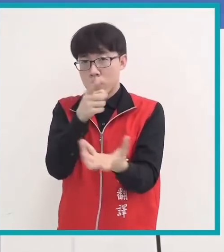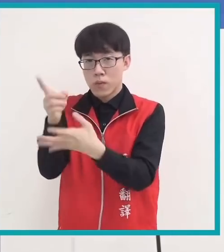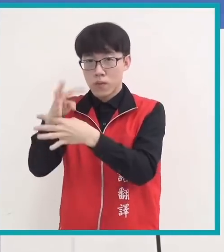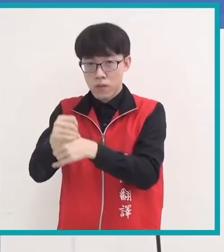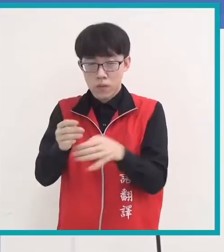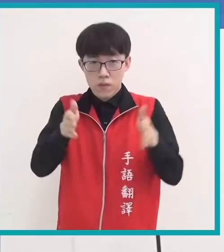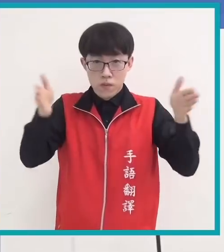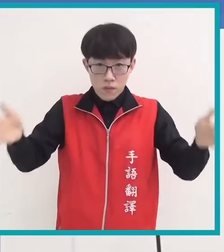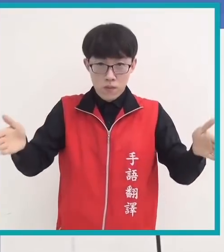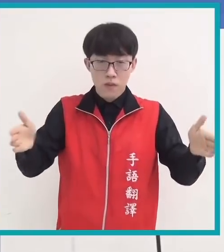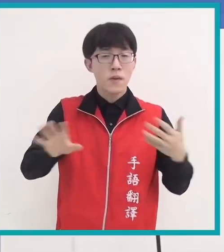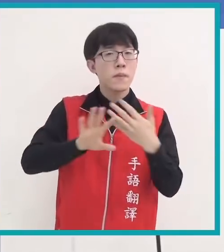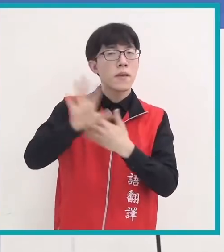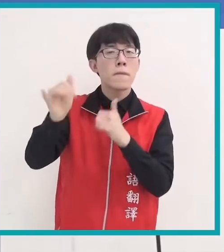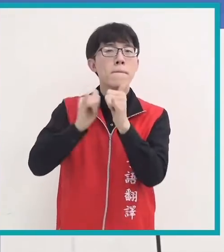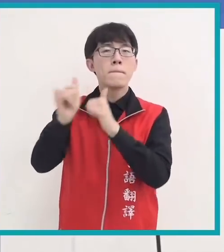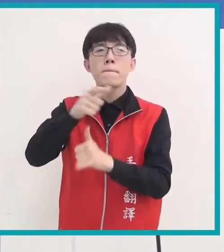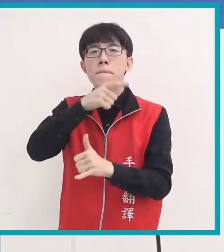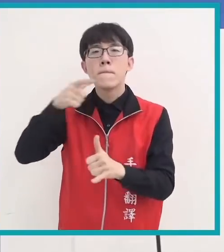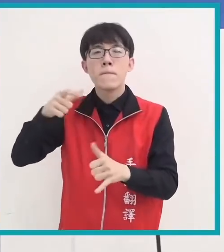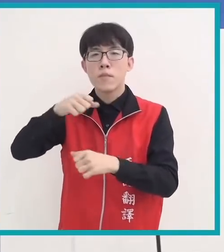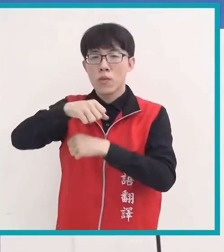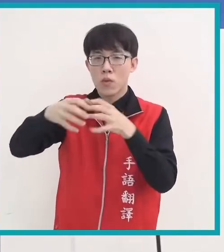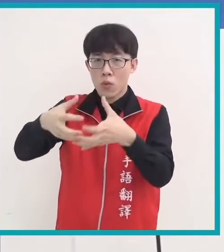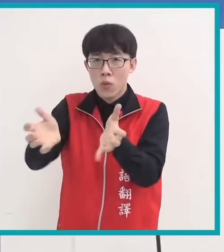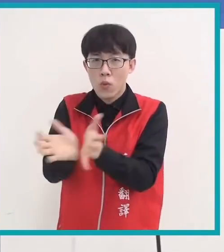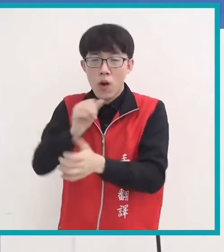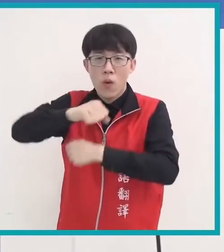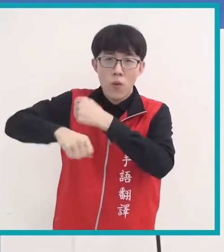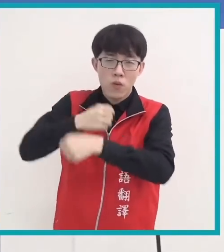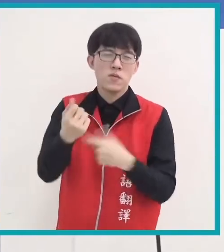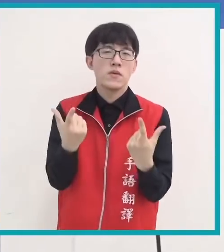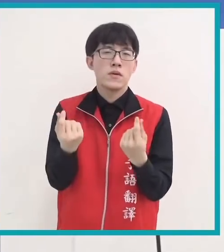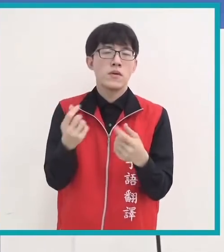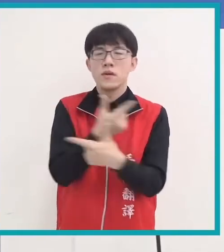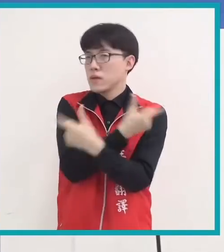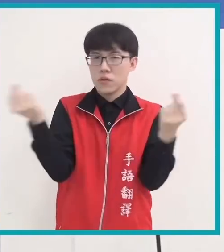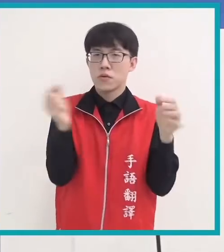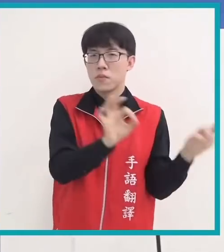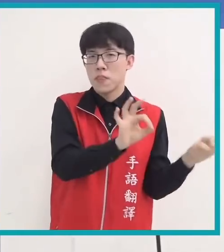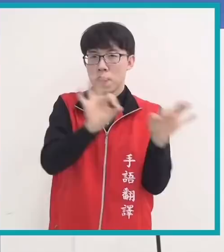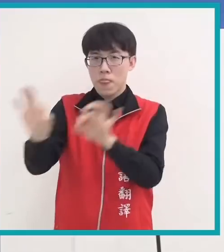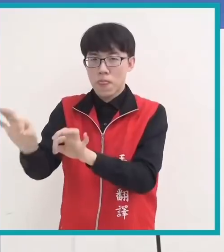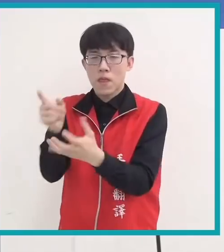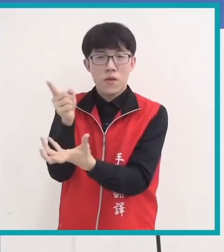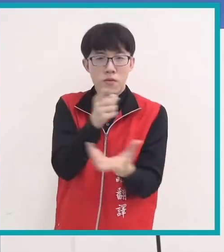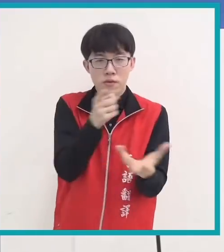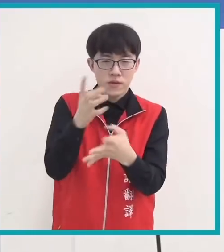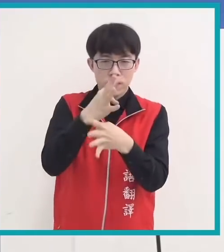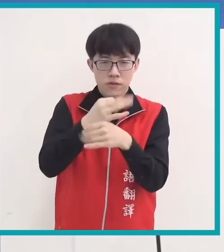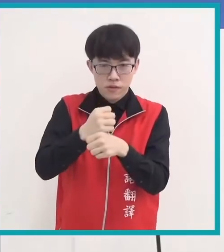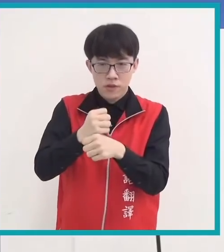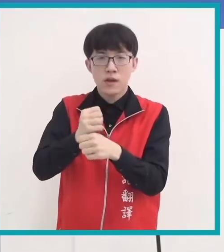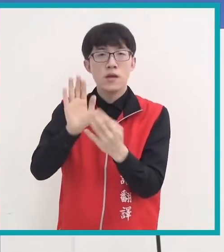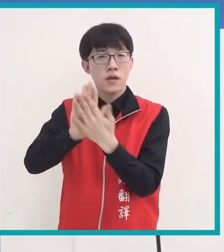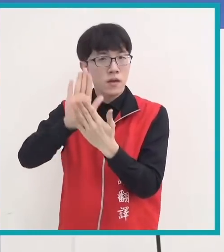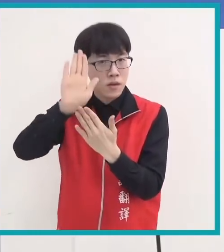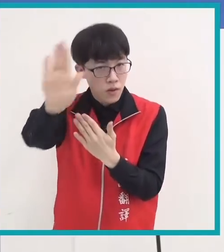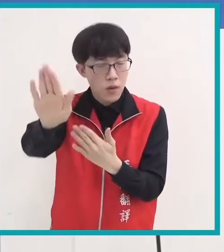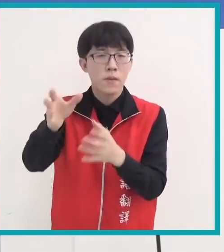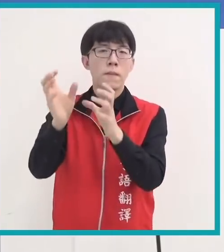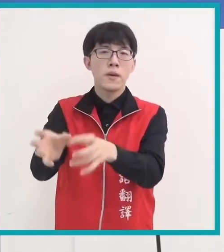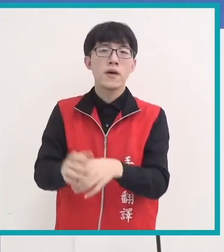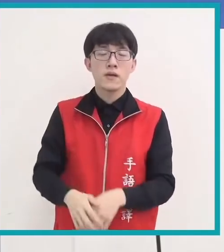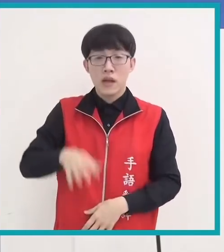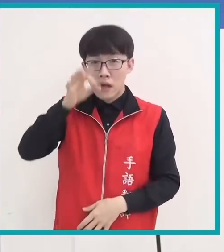活动也一律展延到元宵节以后，那么视疫情状况再决定是否恢复。所以简